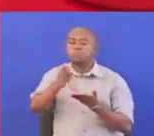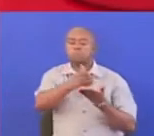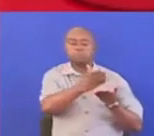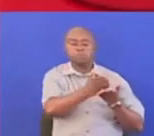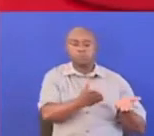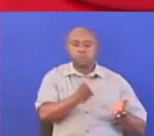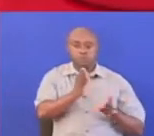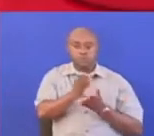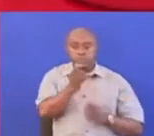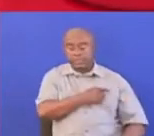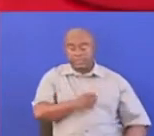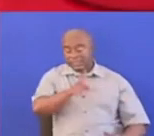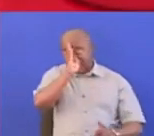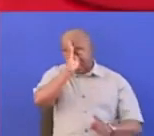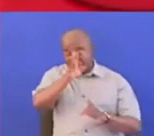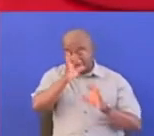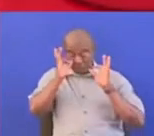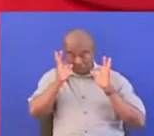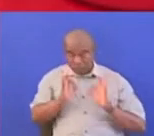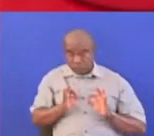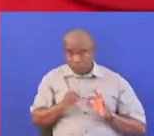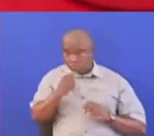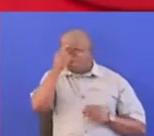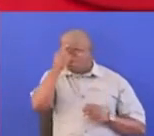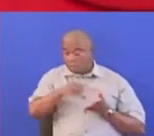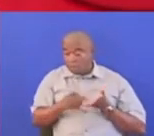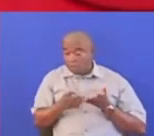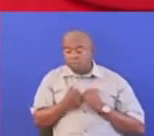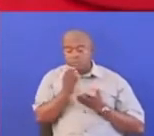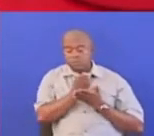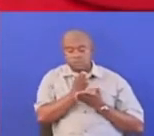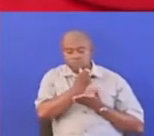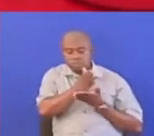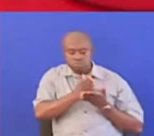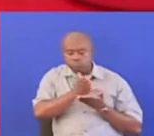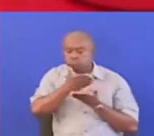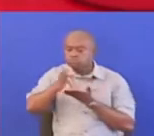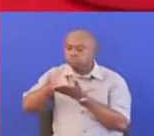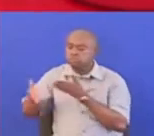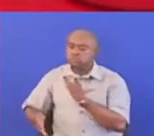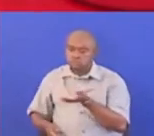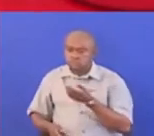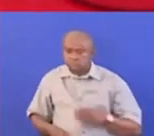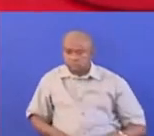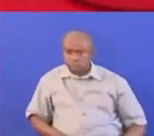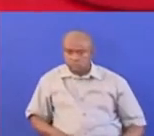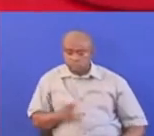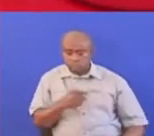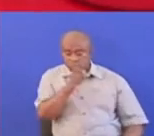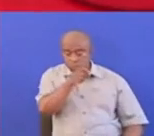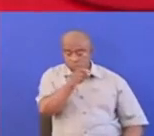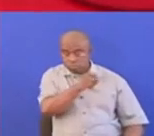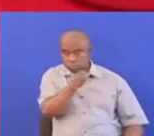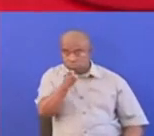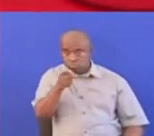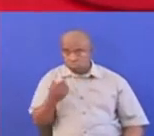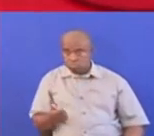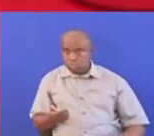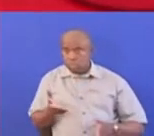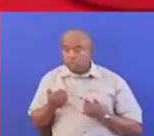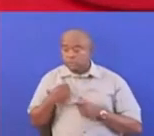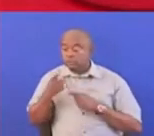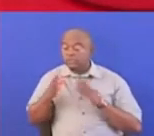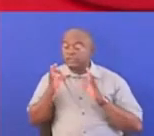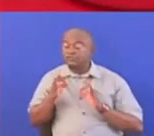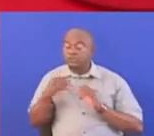ana nia njema na Watanzania, na ndio maana ameweza kutoa sehemu hii ya eneo hili ili wananchi hawa waweze kwenda